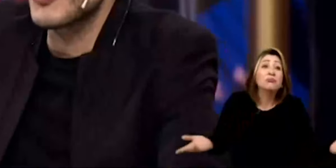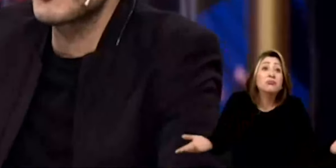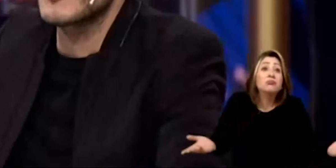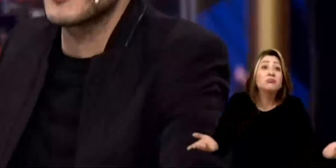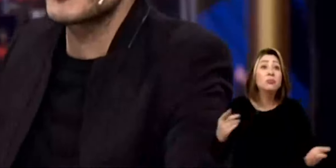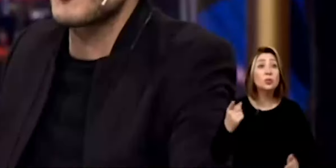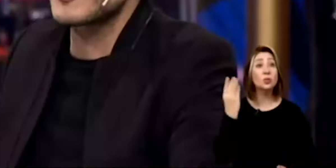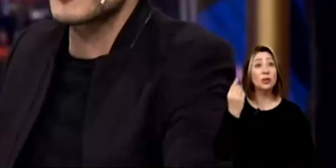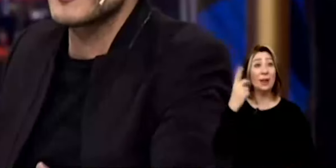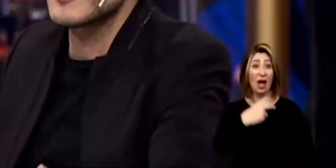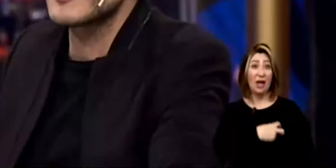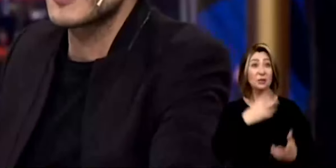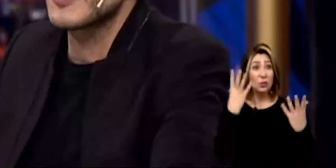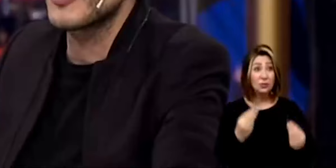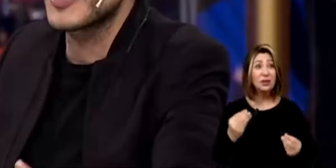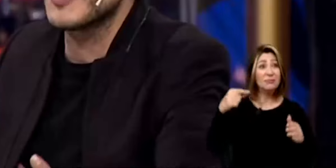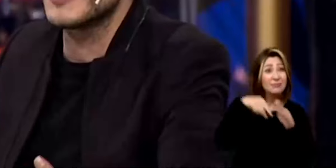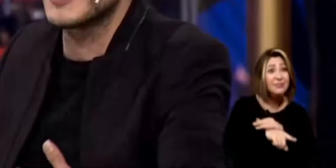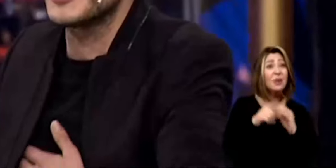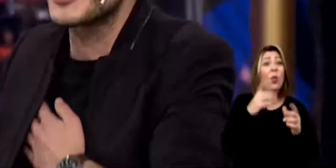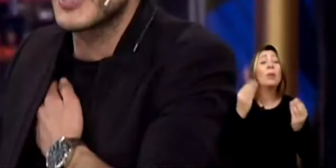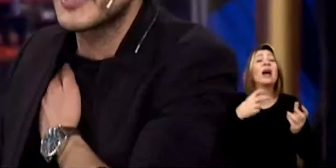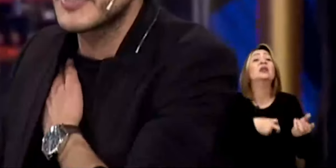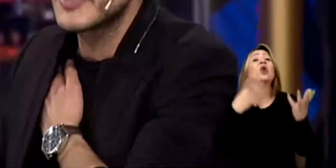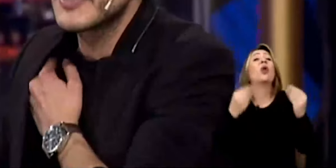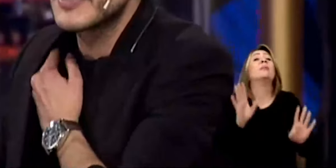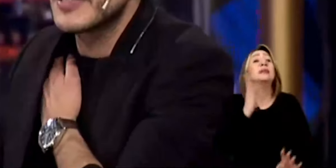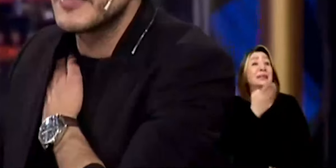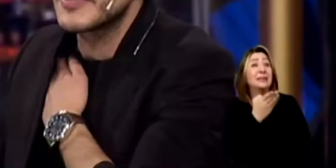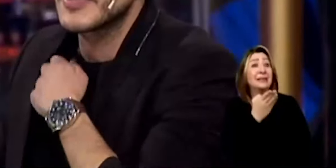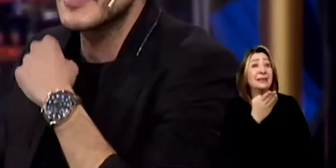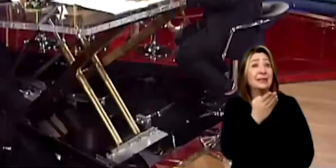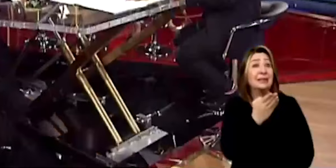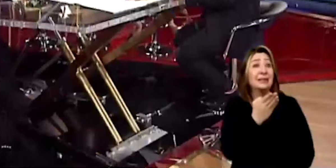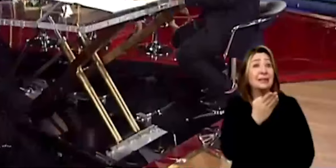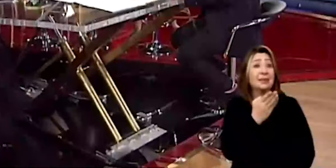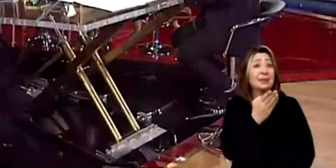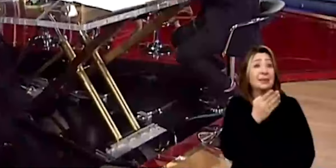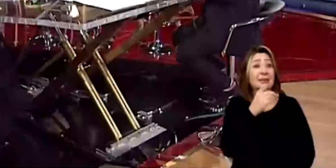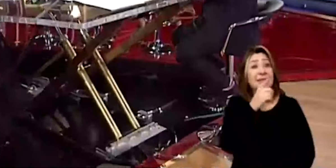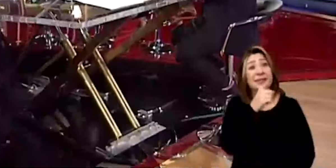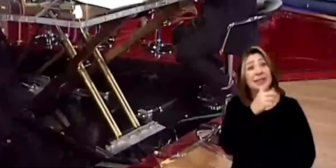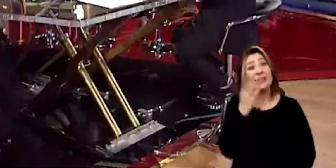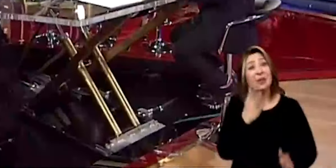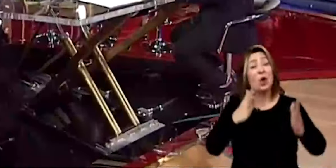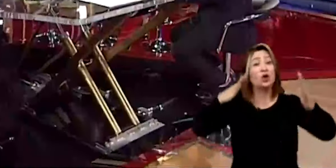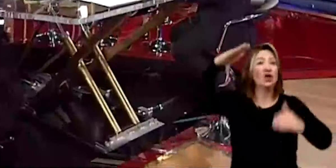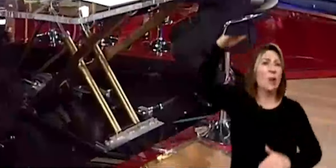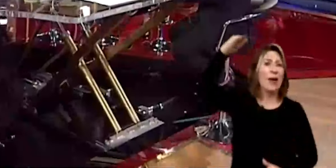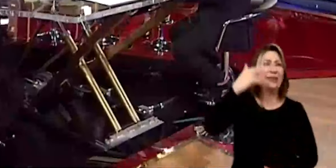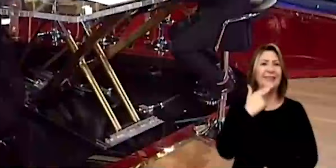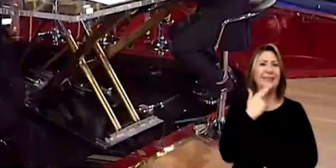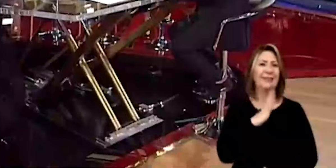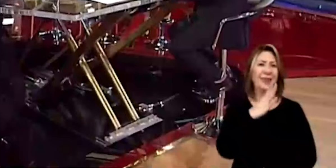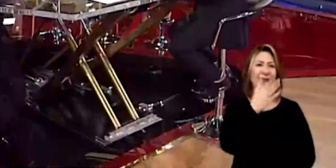ilk başta şöyle güzel bir aşık olsak da aldatılsak ya. Oraya gelemedik mi? Siz aşık da olamıyorsunuz. senin de zaten kocaman kızın var. Sen